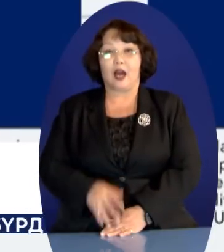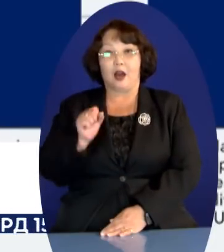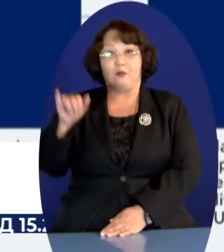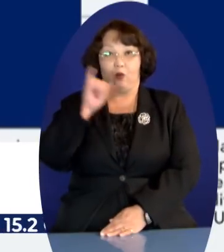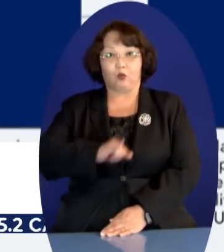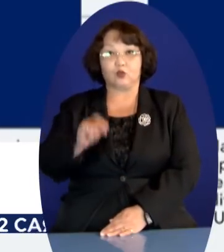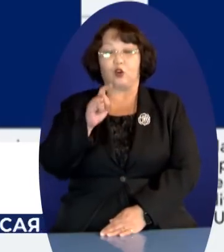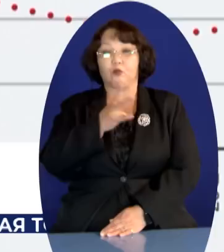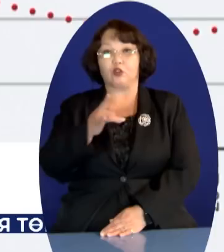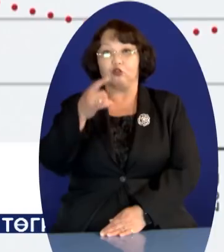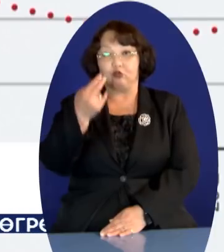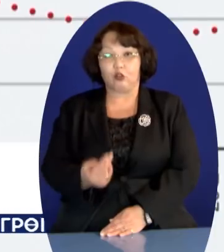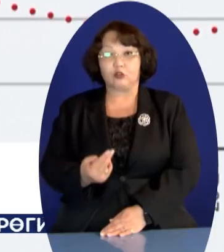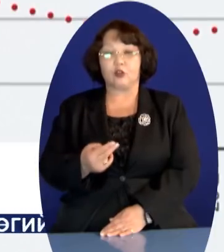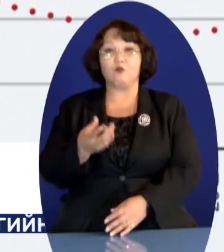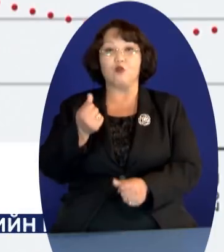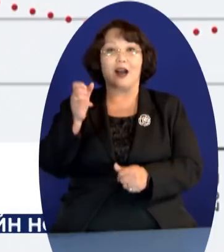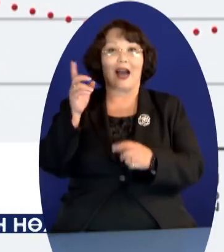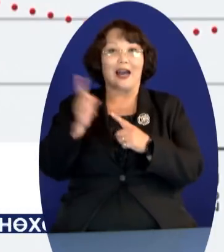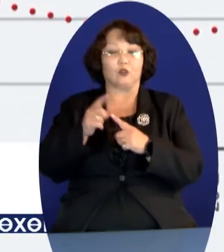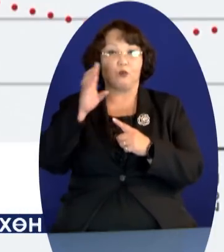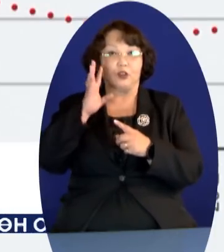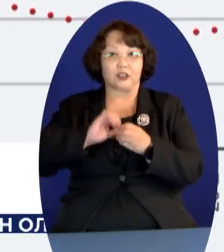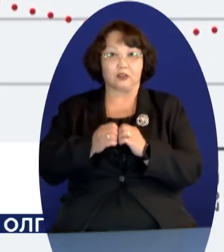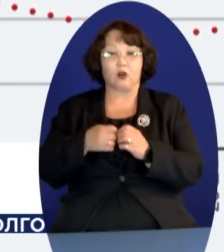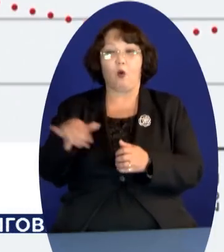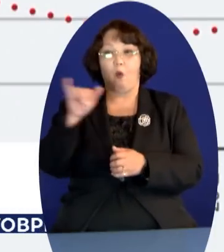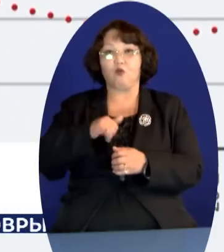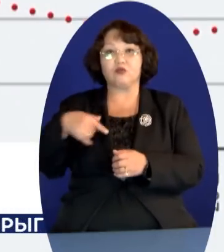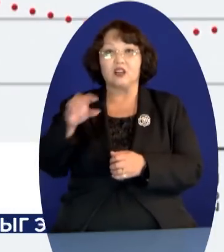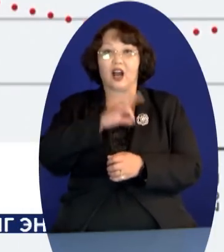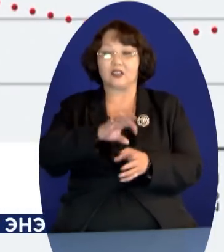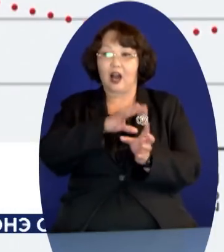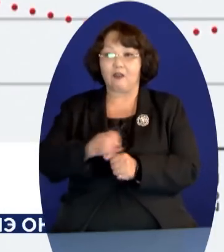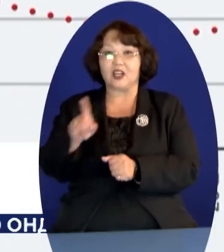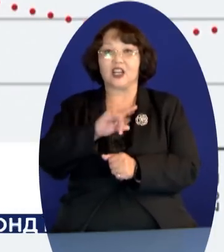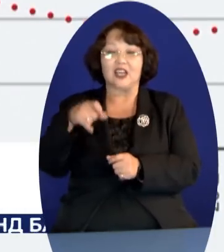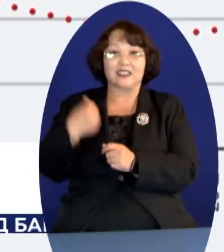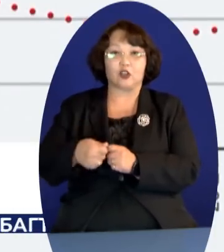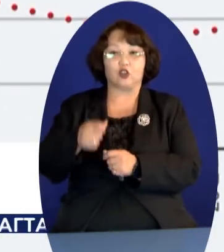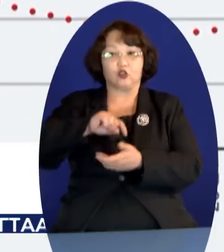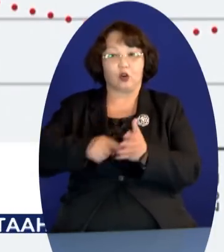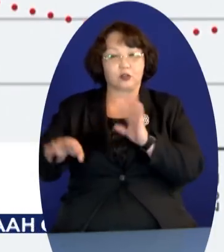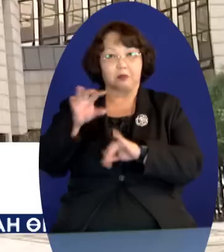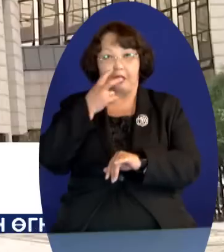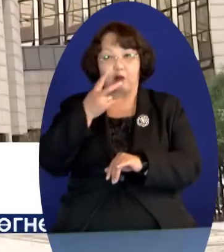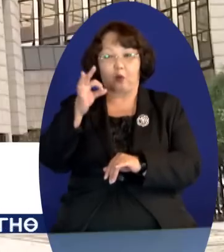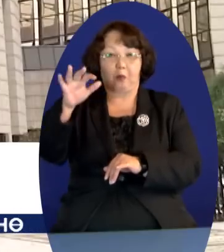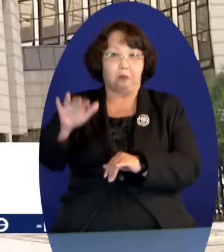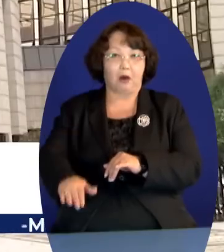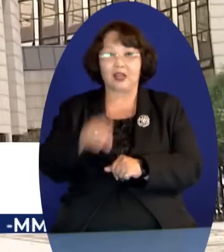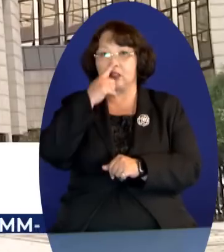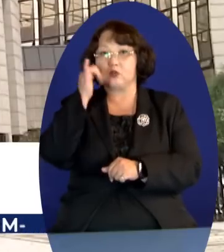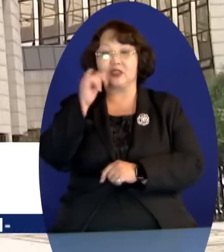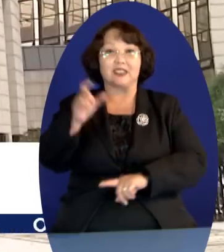Америкийн холбооны нөөцийн банк мөнгөний хатуу бодлого явуулж байгаагаас тус улсын хэрэглээний зардал тооцоолж байснаас бага байгааг харуулж байна. Харин хятадын